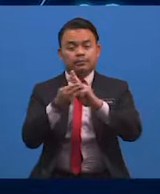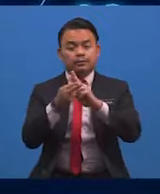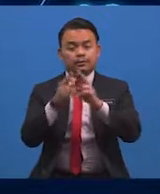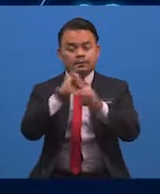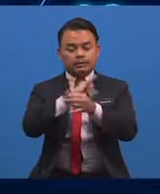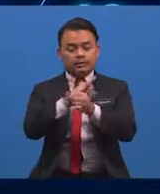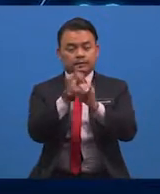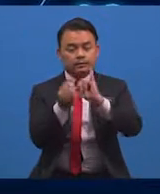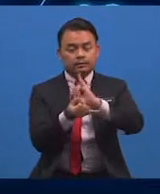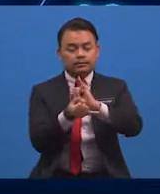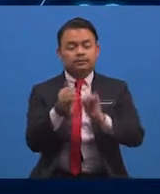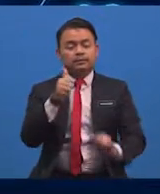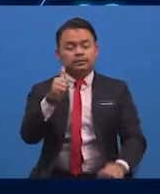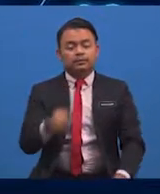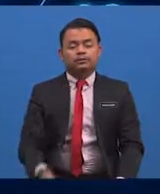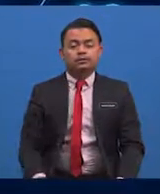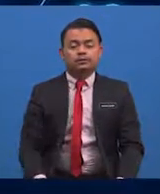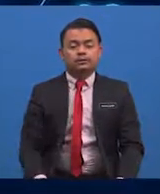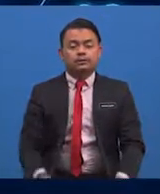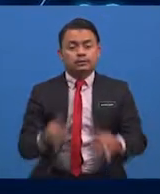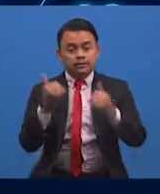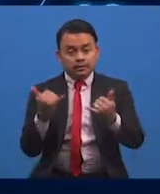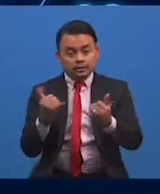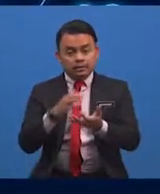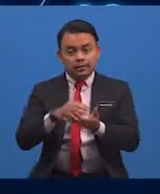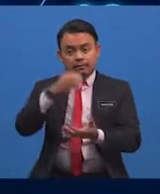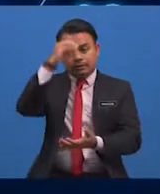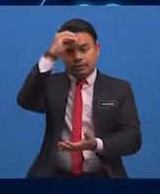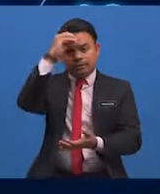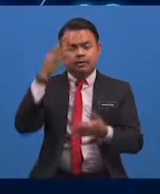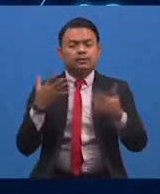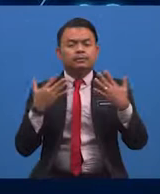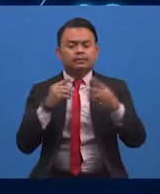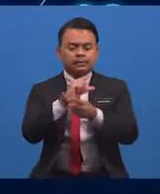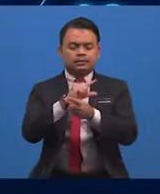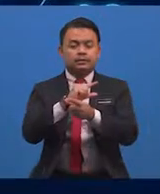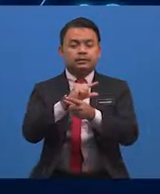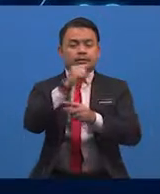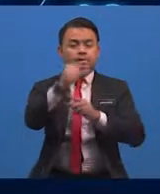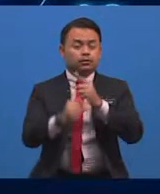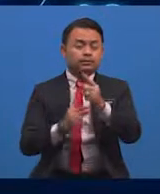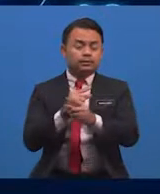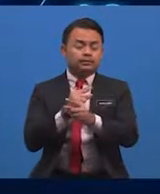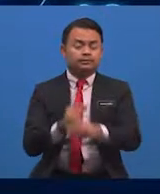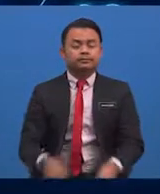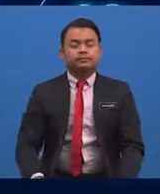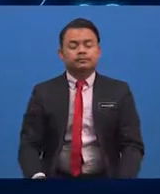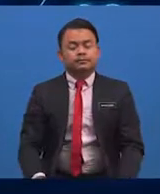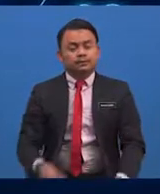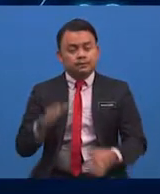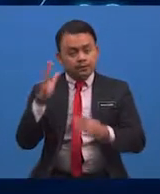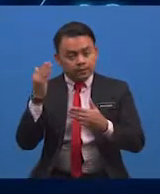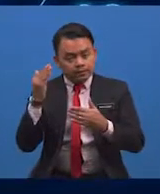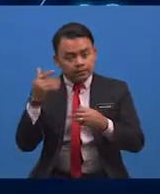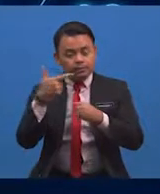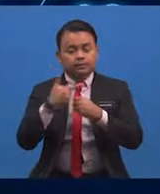Baiklah pelajar-pelajar, mari kita pelajari pula berkenaan dengan pemanasan global. Diharapkan selepas pelajar-pelajar